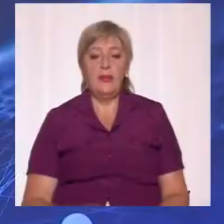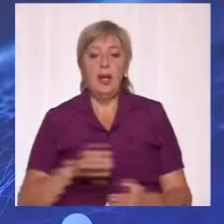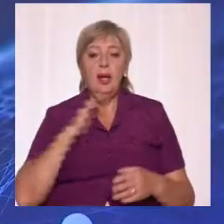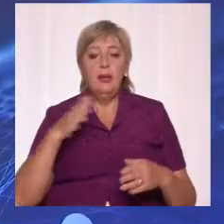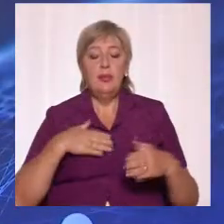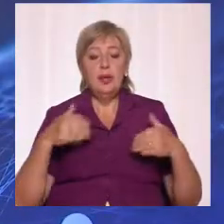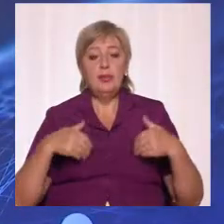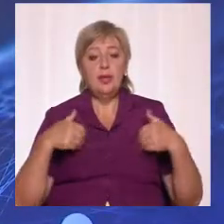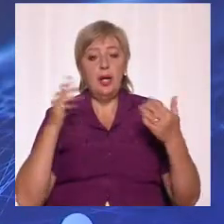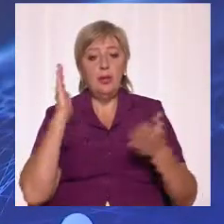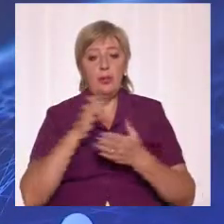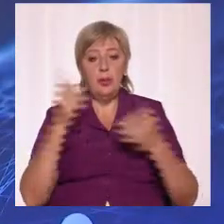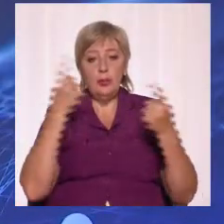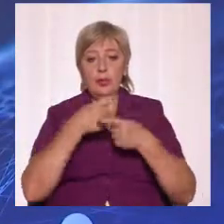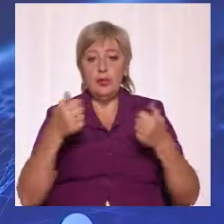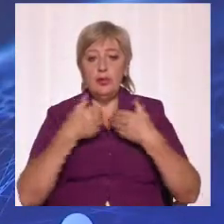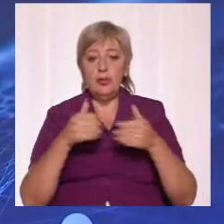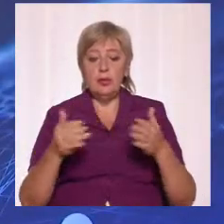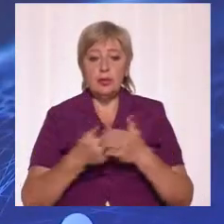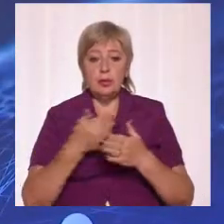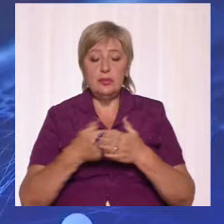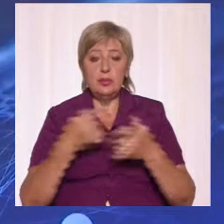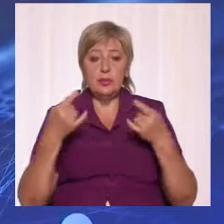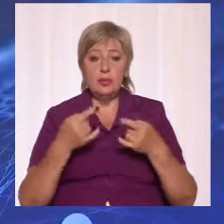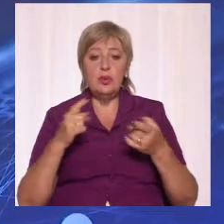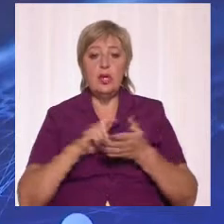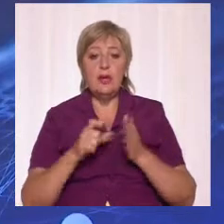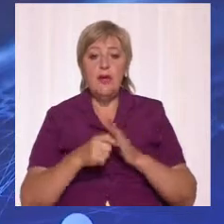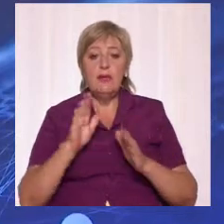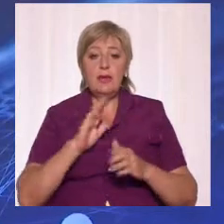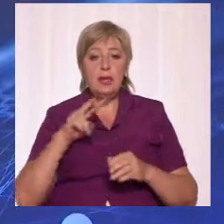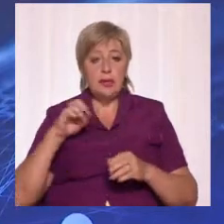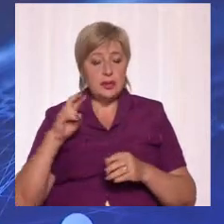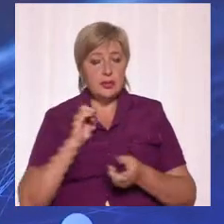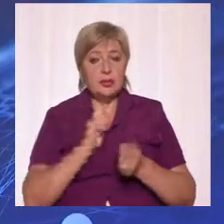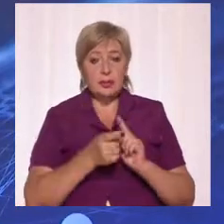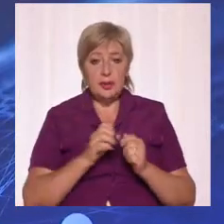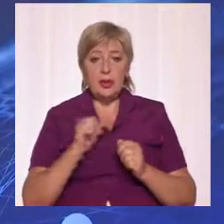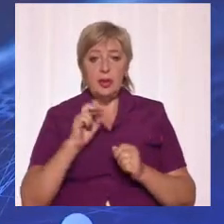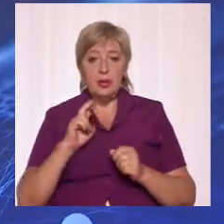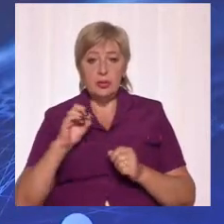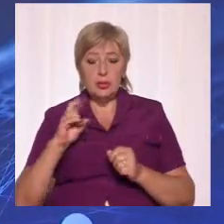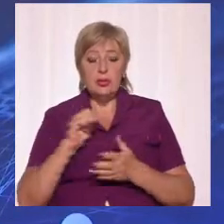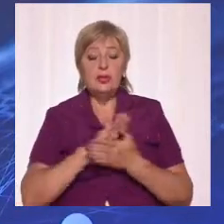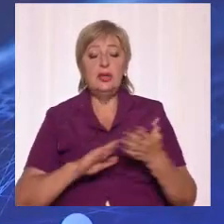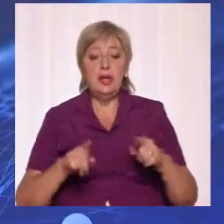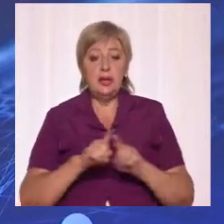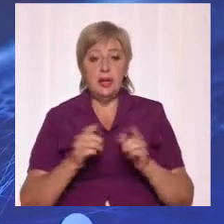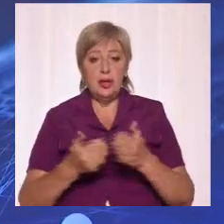Мої вітання. У прямому ефірі випуск новин. У студії Віталій Лисенко, сурдопереклад Ганна Костікова. І далі про події